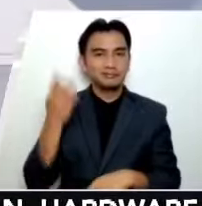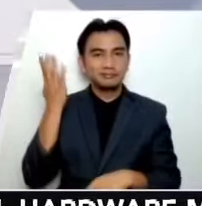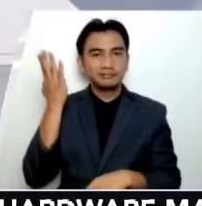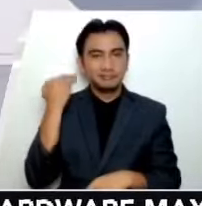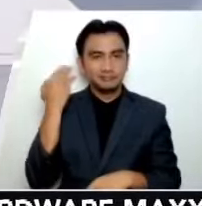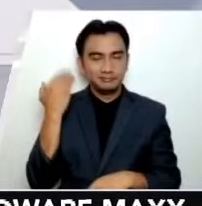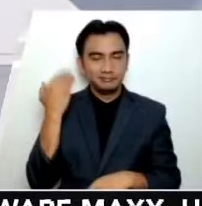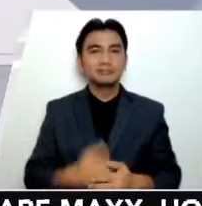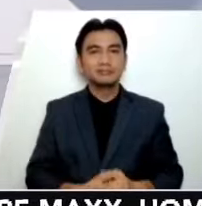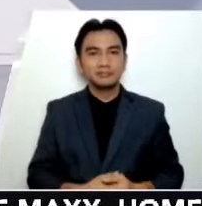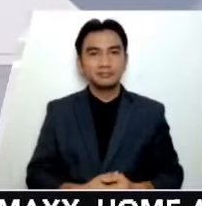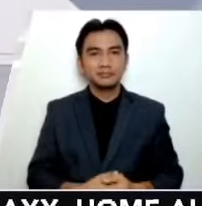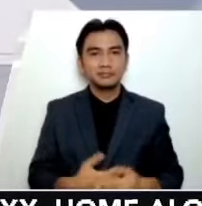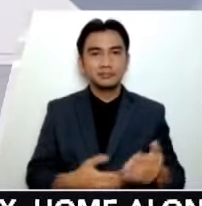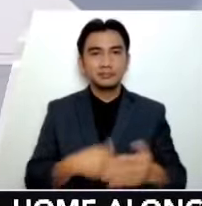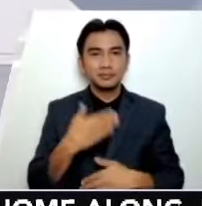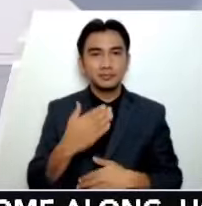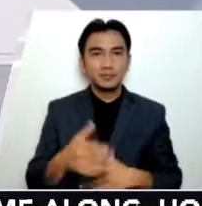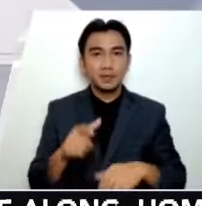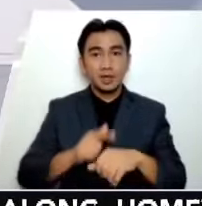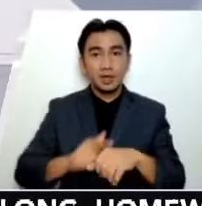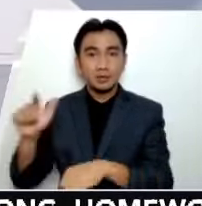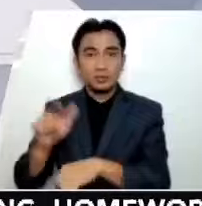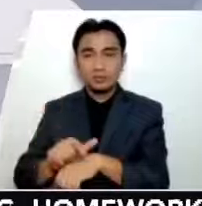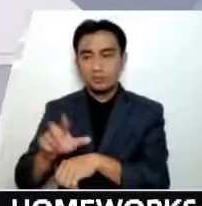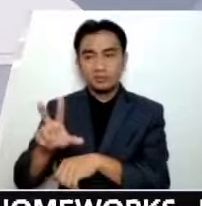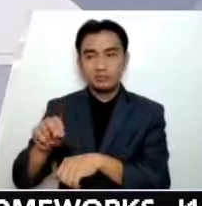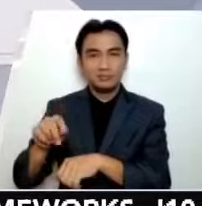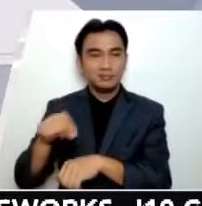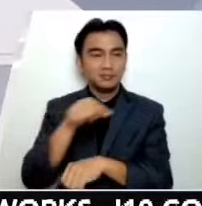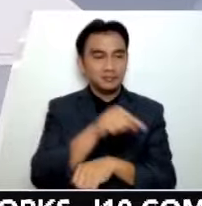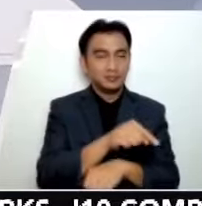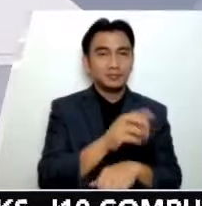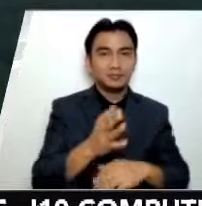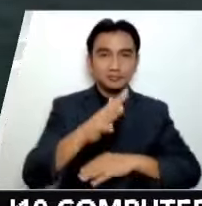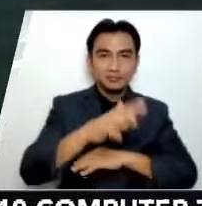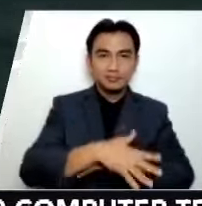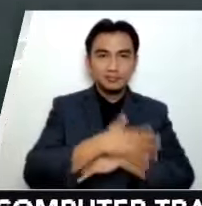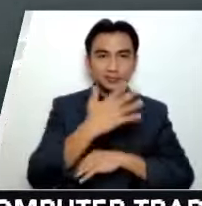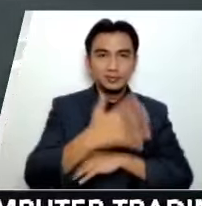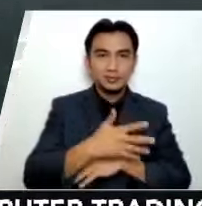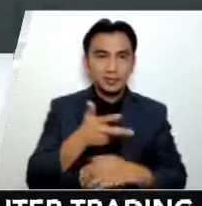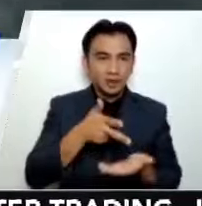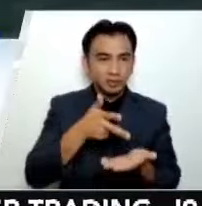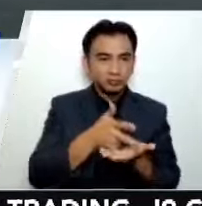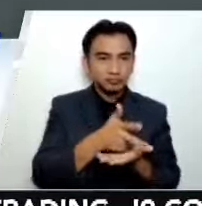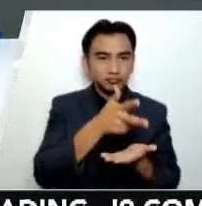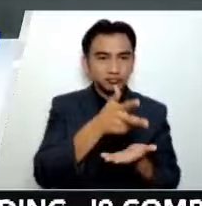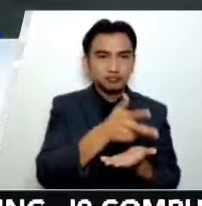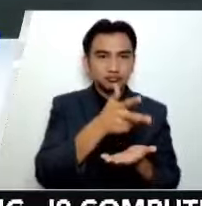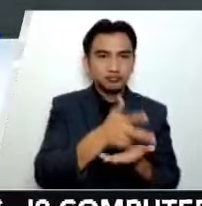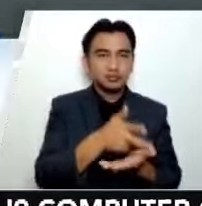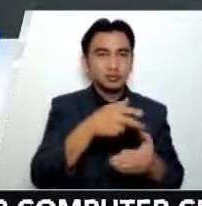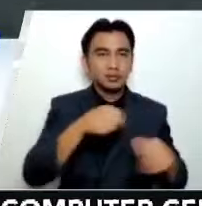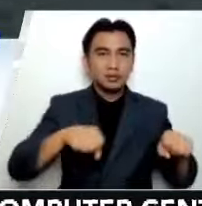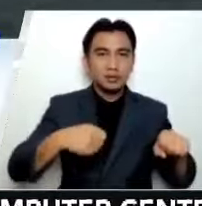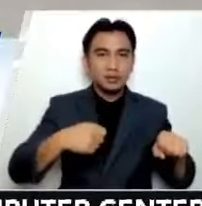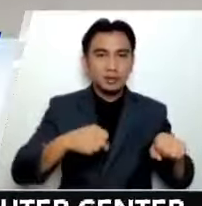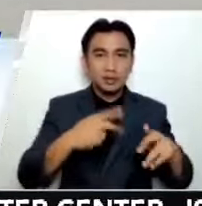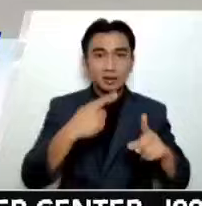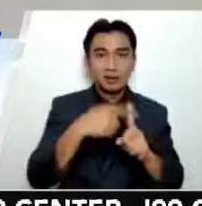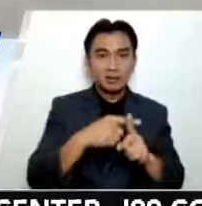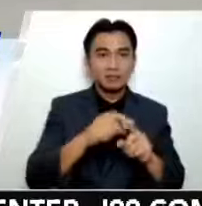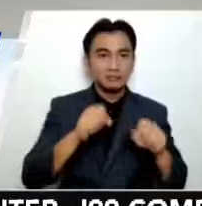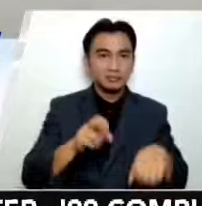sa dagat nagmotorsiklo ang isang biker sa Georgia. Gamit ang isang modified motorcycle,